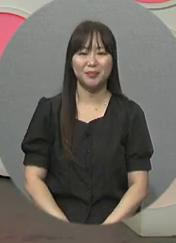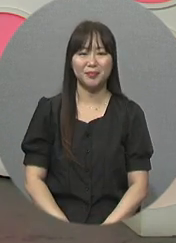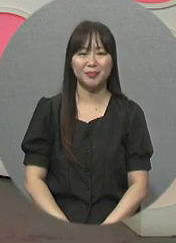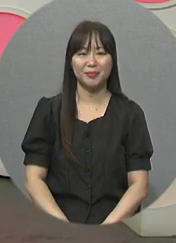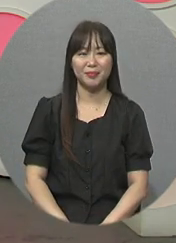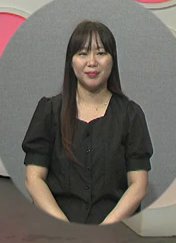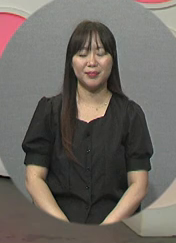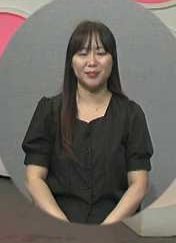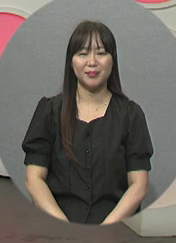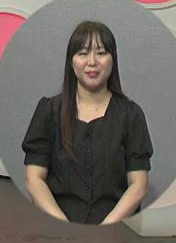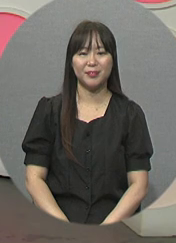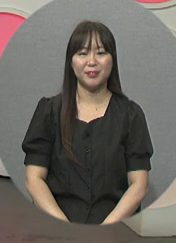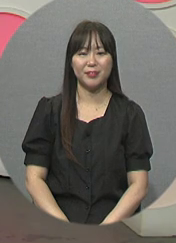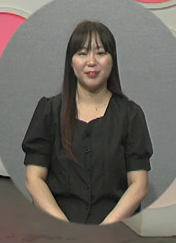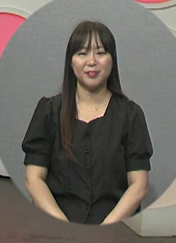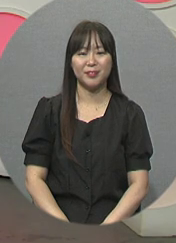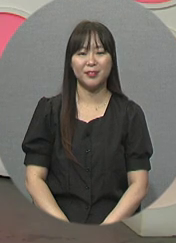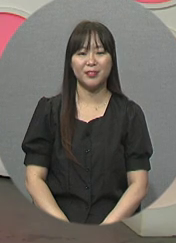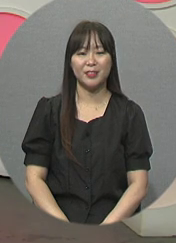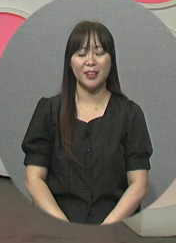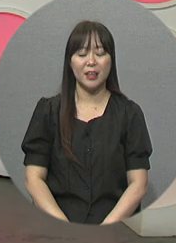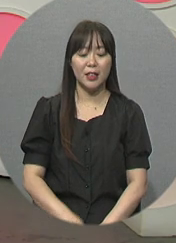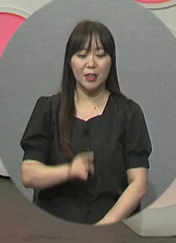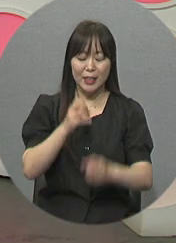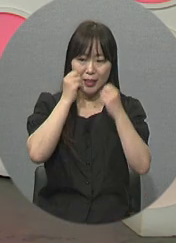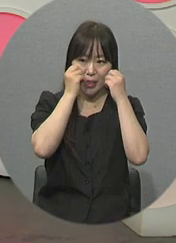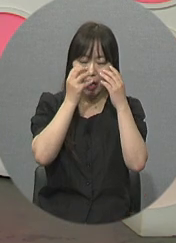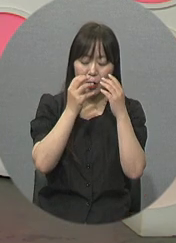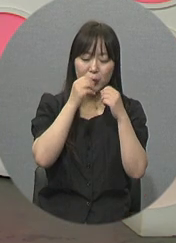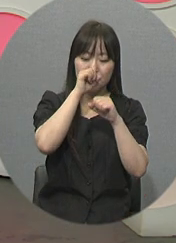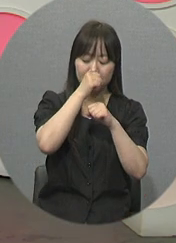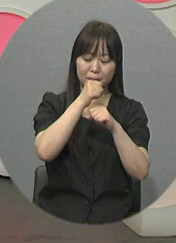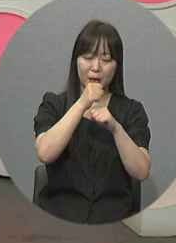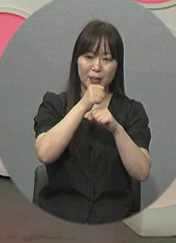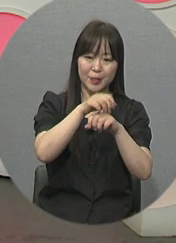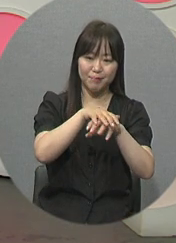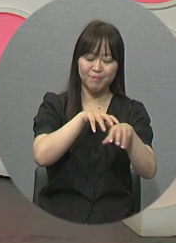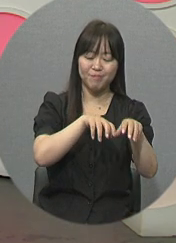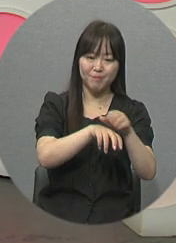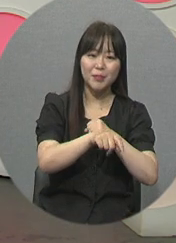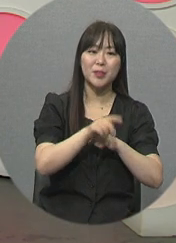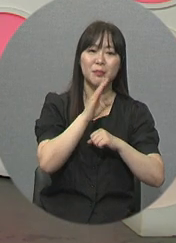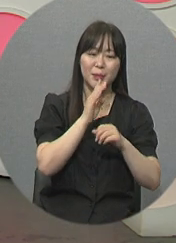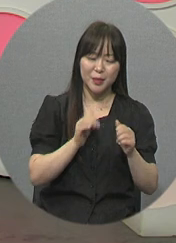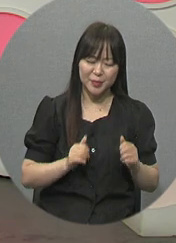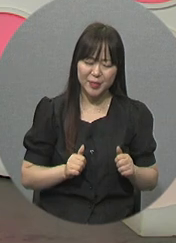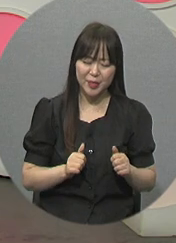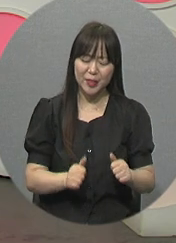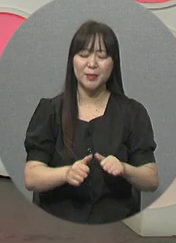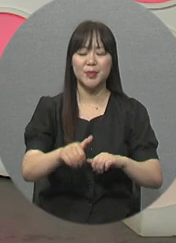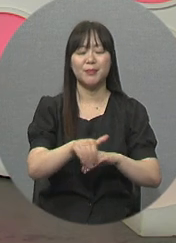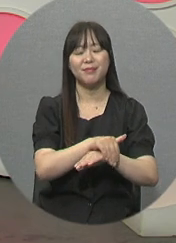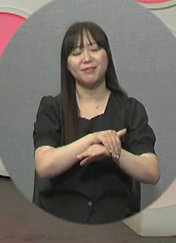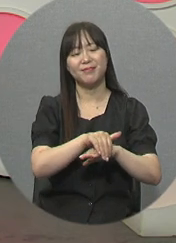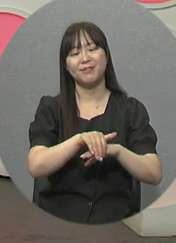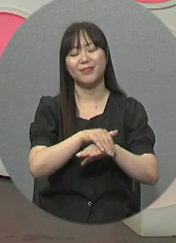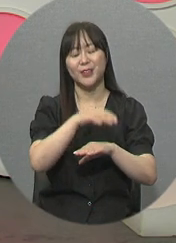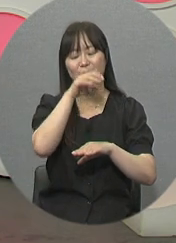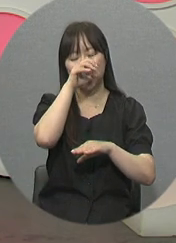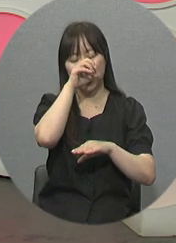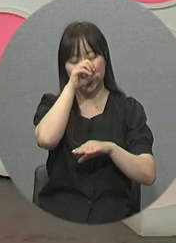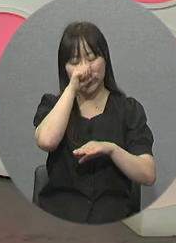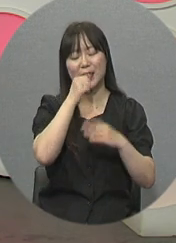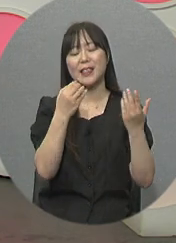네. 네. 아유 이 구두 새 구두 받아가지고 이 새 구두로 또 열심히 다니시면서 네. 좋은 일